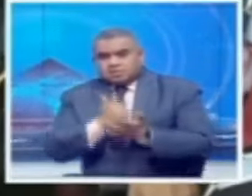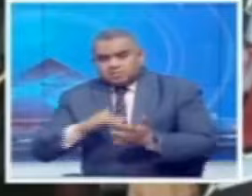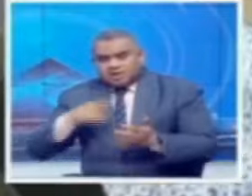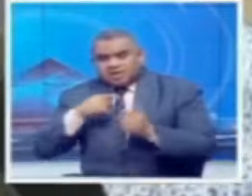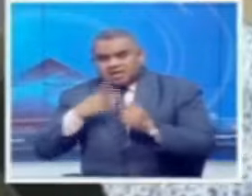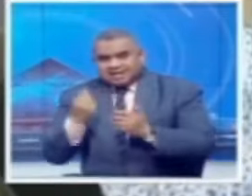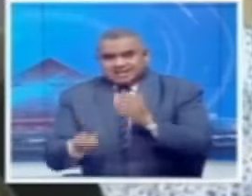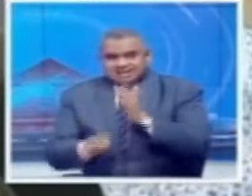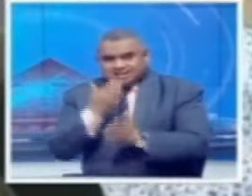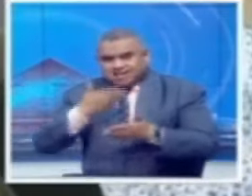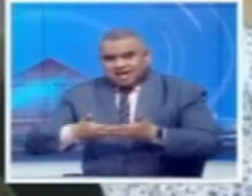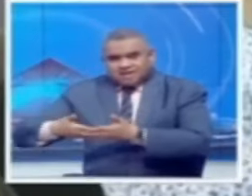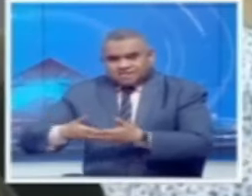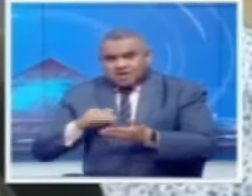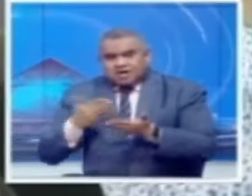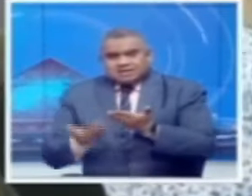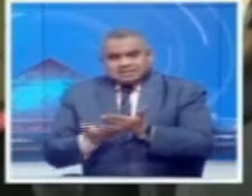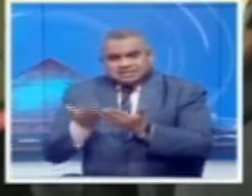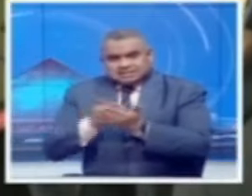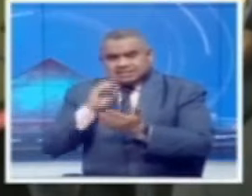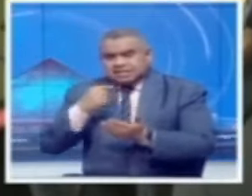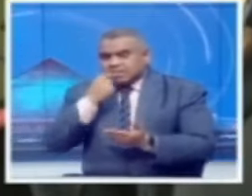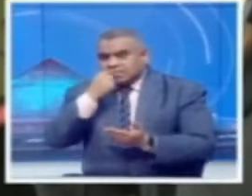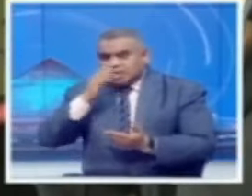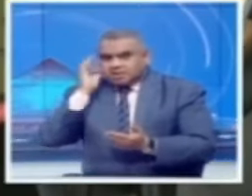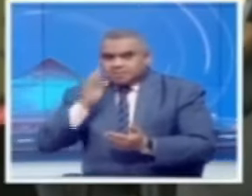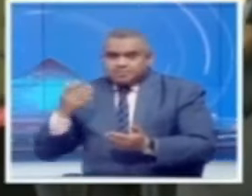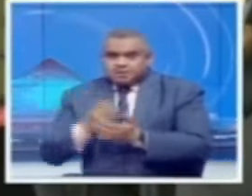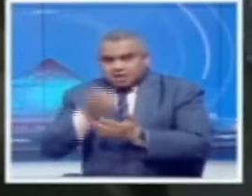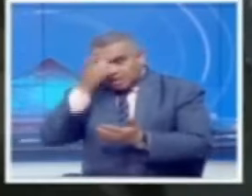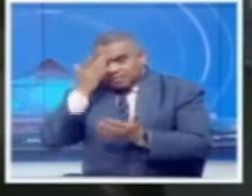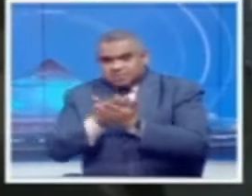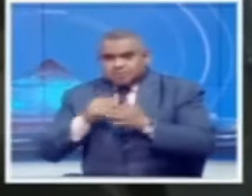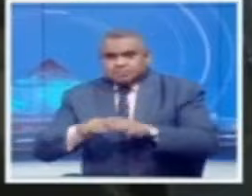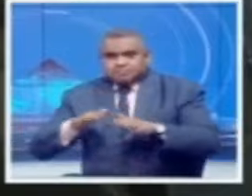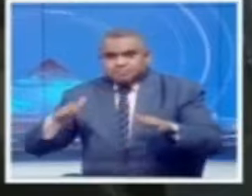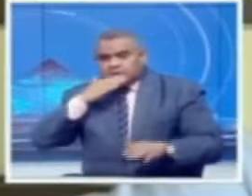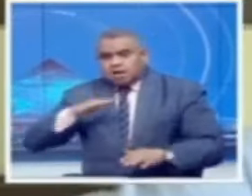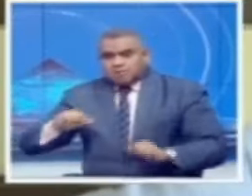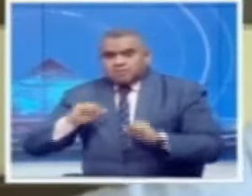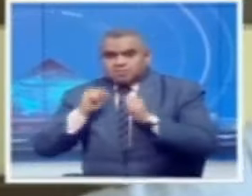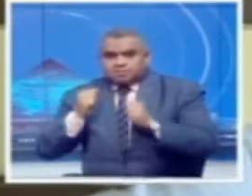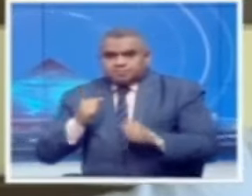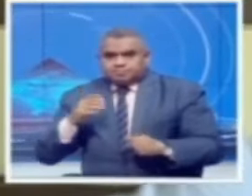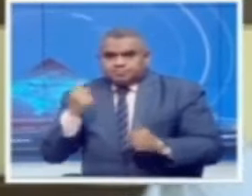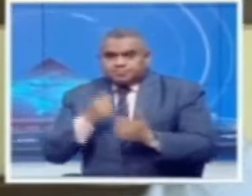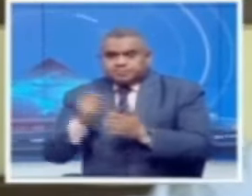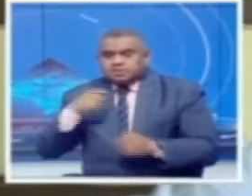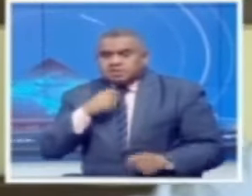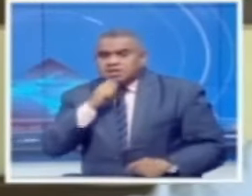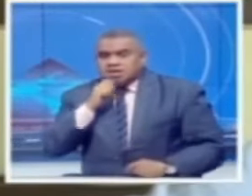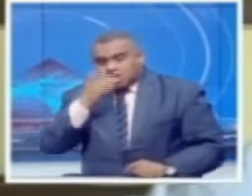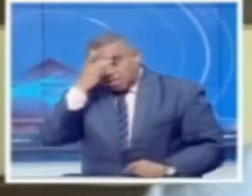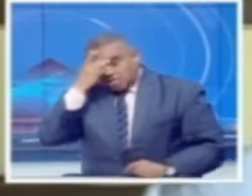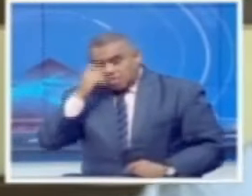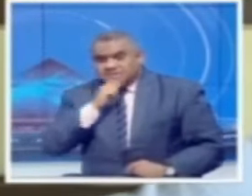الولاده كاحد الاجراءات الاحترازيه والوقائيه للعديد من الامراض الشائعه عند الاطفال. وخصوصا علاج الانيميا، دلوقتي انواع